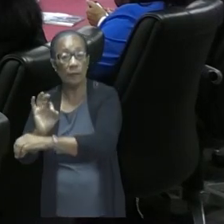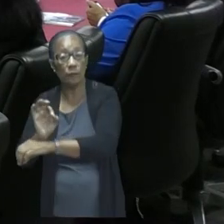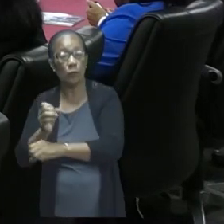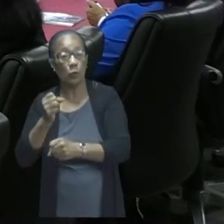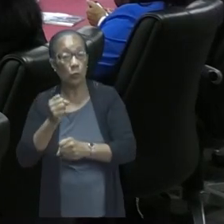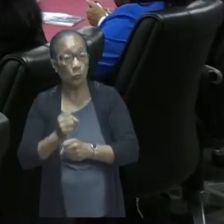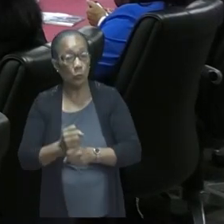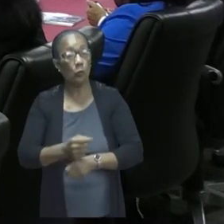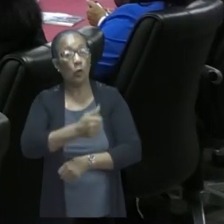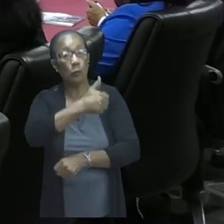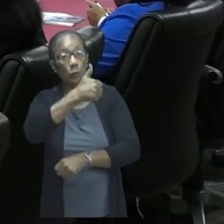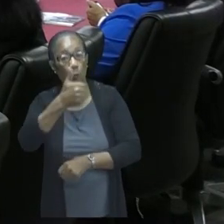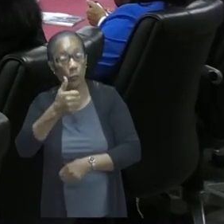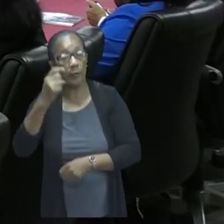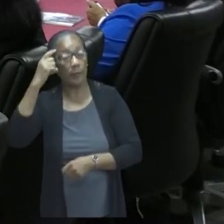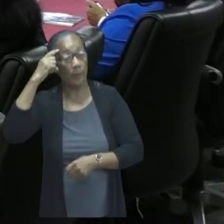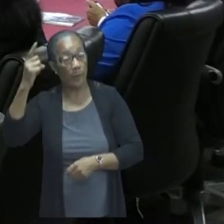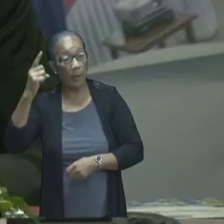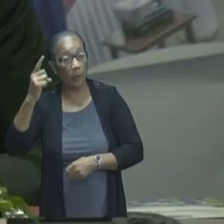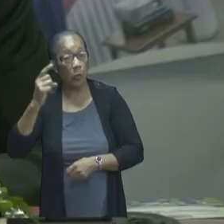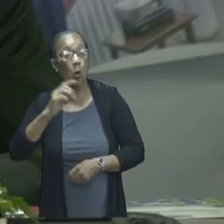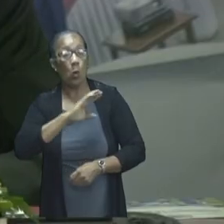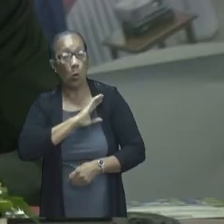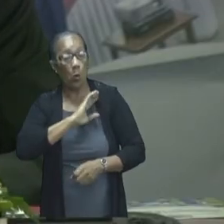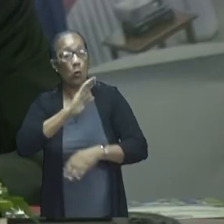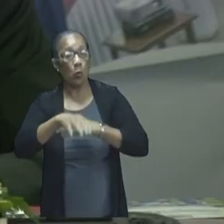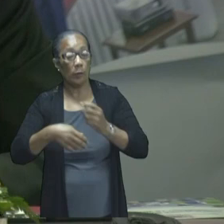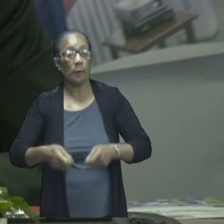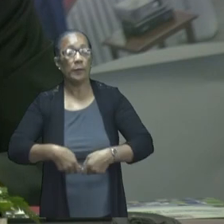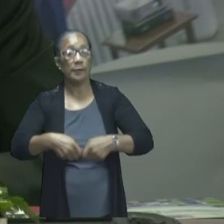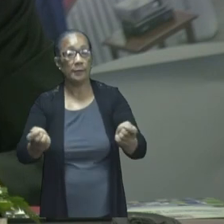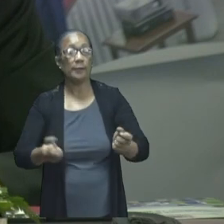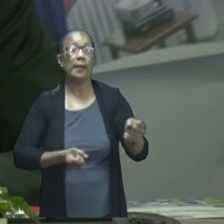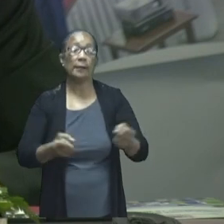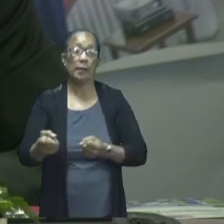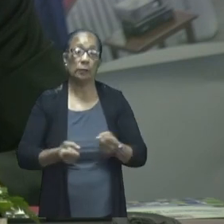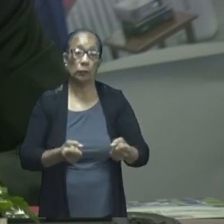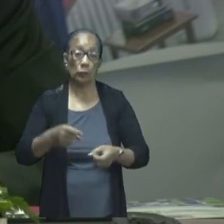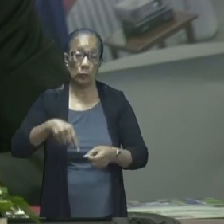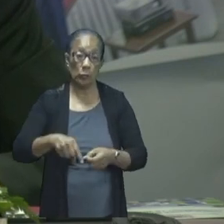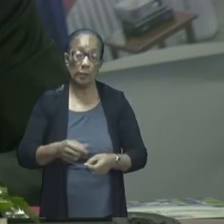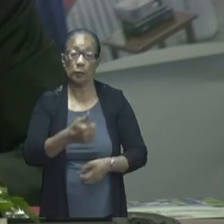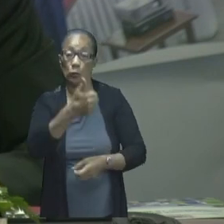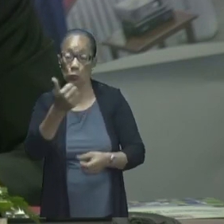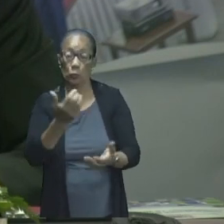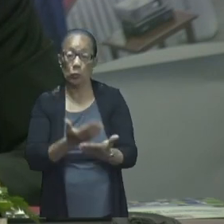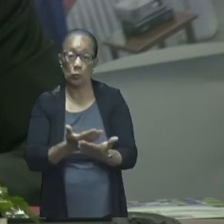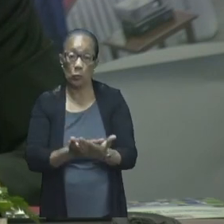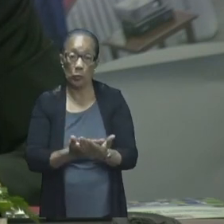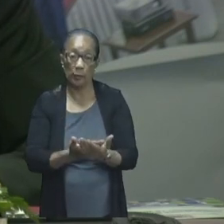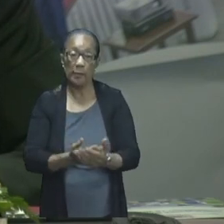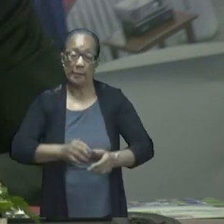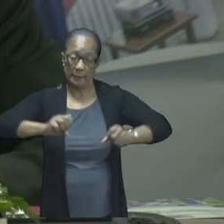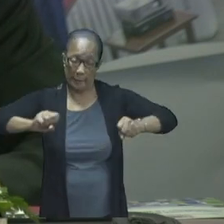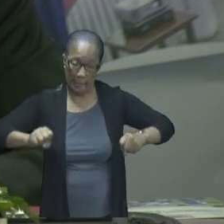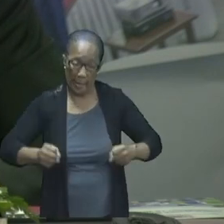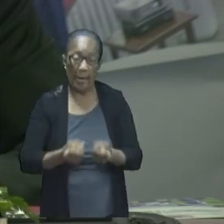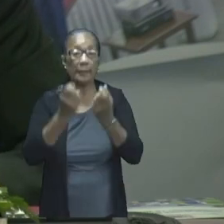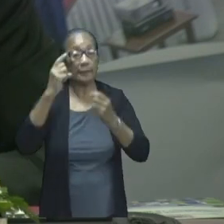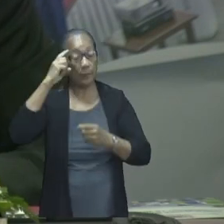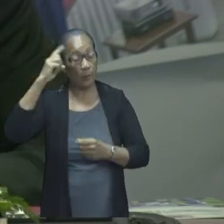goed strategisch plan en dat plan zou gepresenteerd worden aan de regeren welkom bij goedgekeurd hebben ze een actieplan om ons